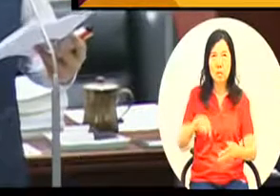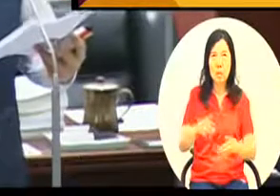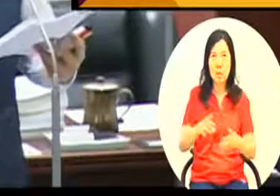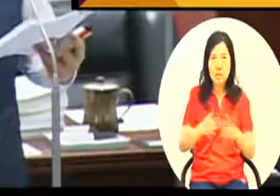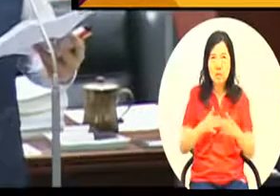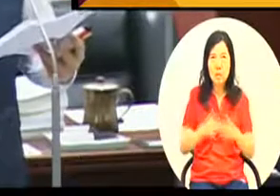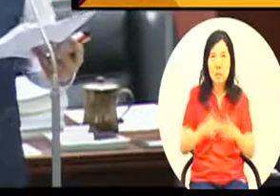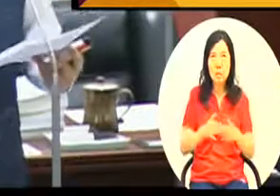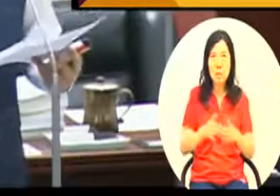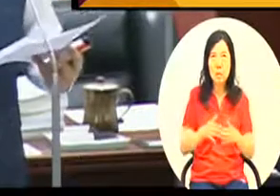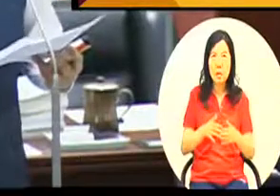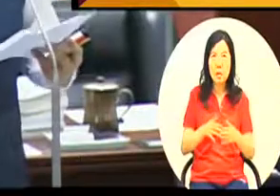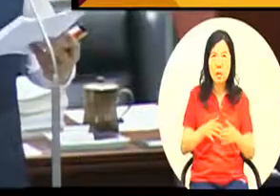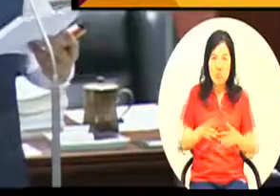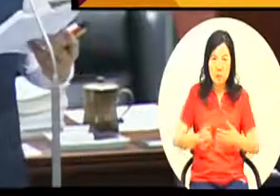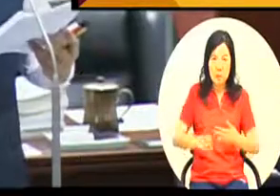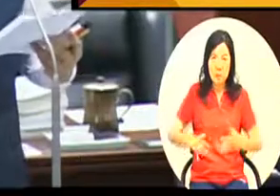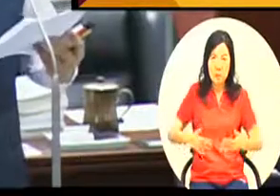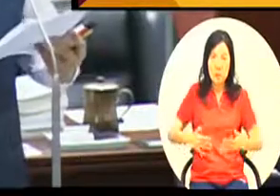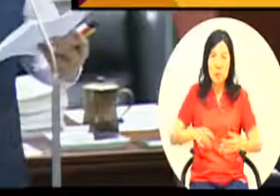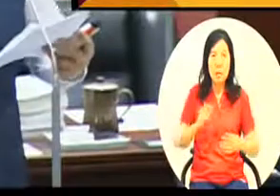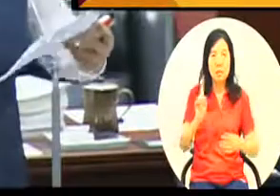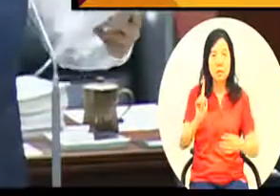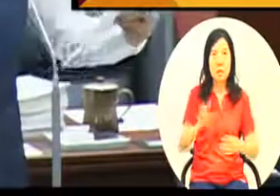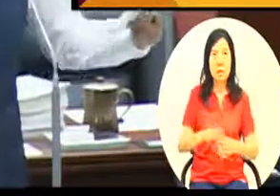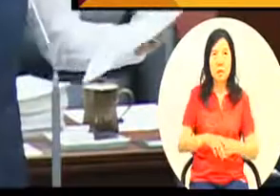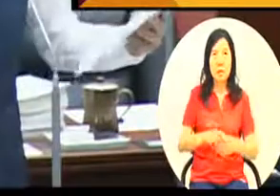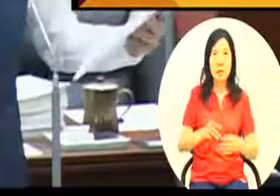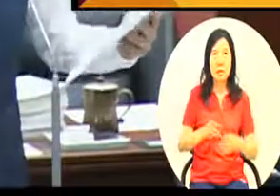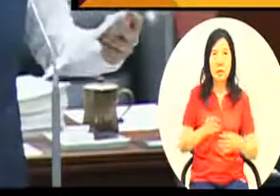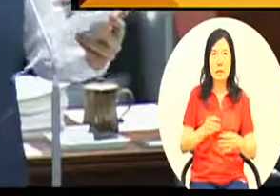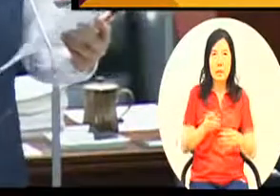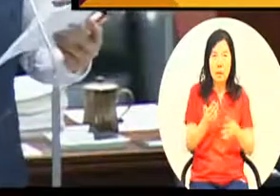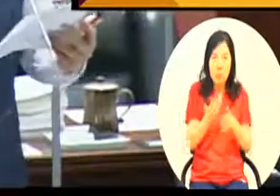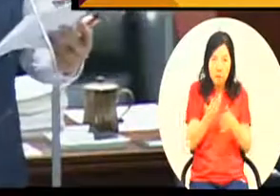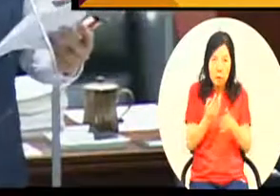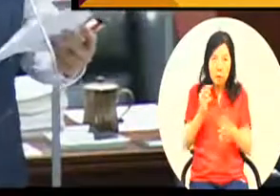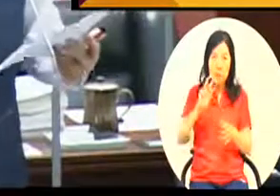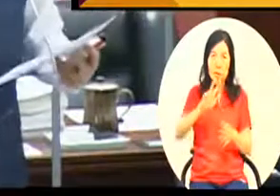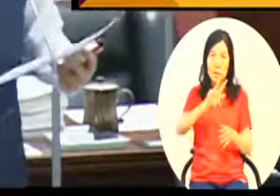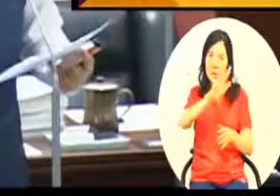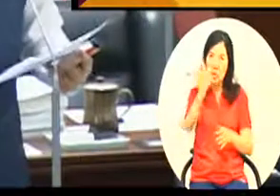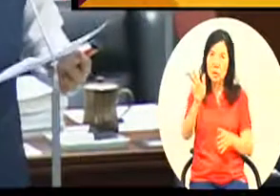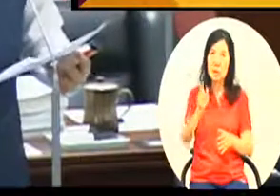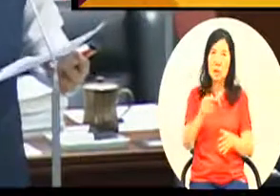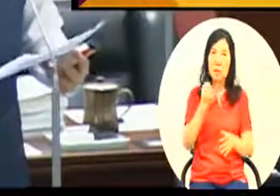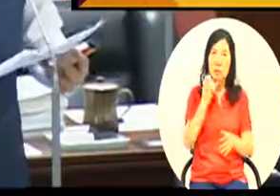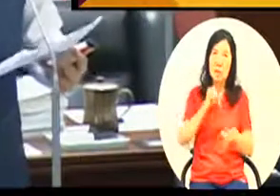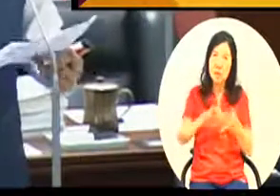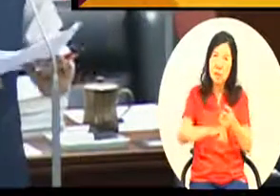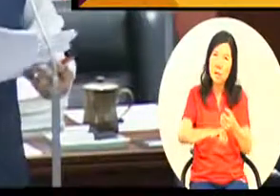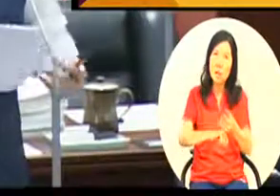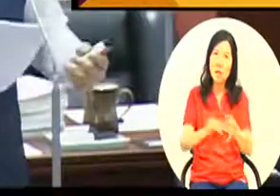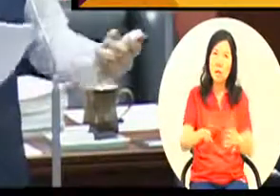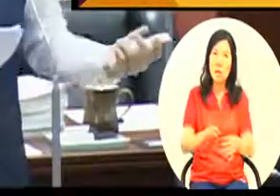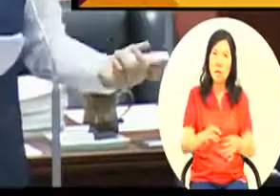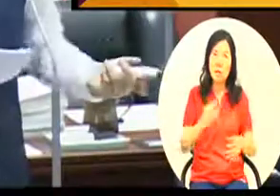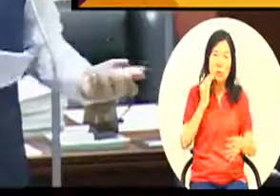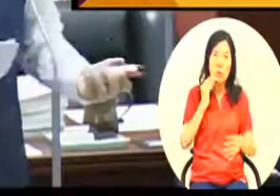的状况不是比较紧急吗？为什么他在前七天，那如果我状况比较紧急，有一